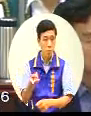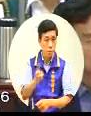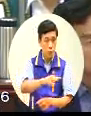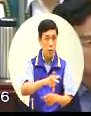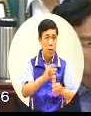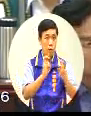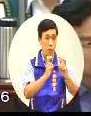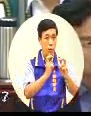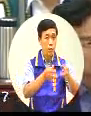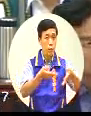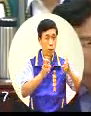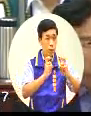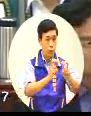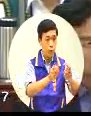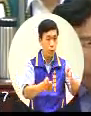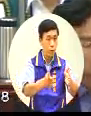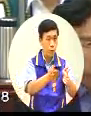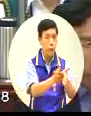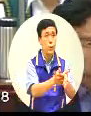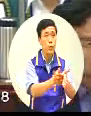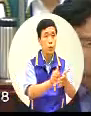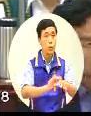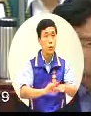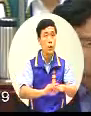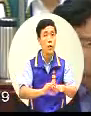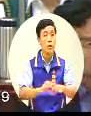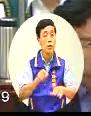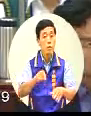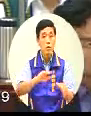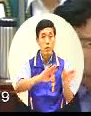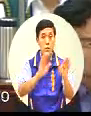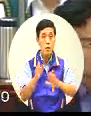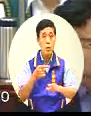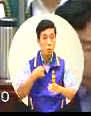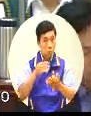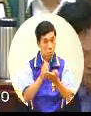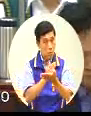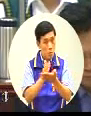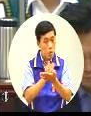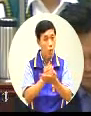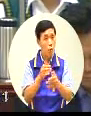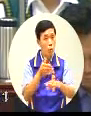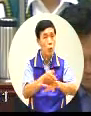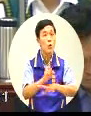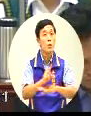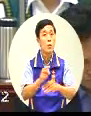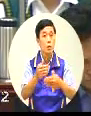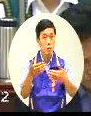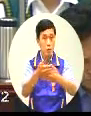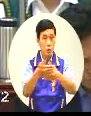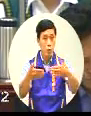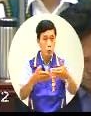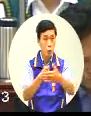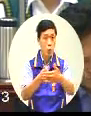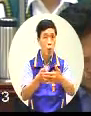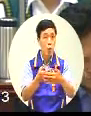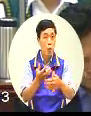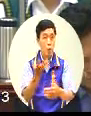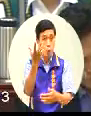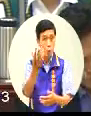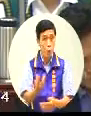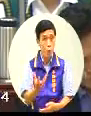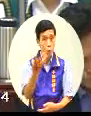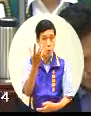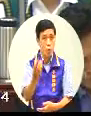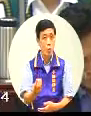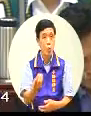有30%会转换到我们轻轨里面来。那这时候其实我们也评估过哦，整个运量、整个流量的部分哦，其实还是可以达到我们